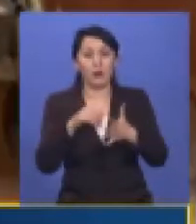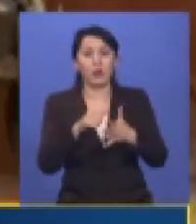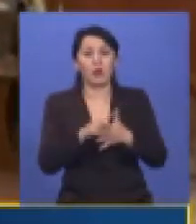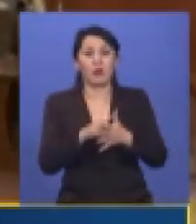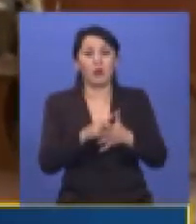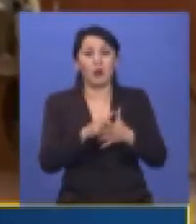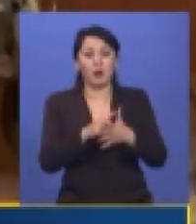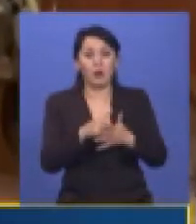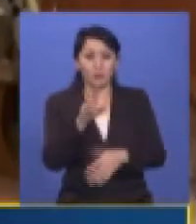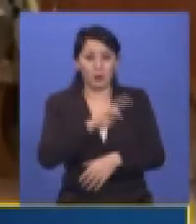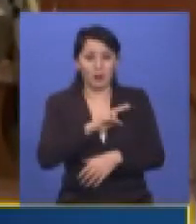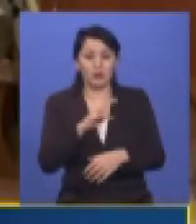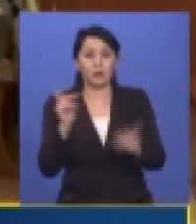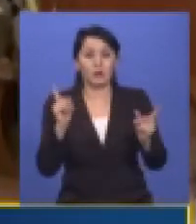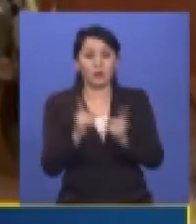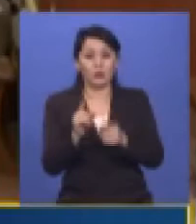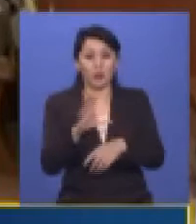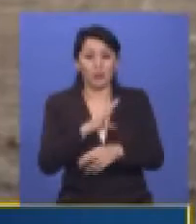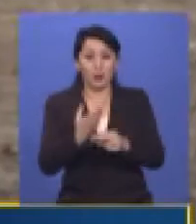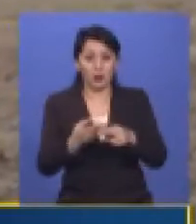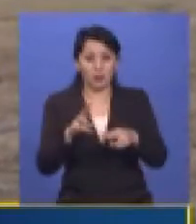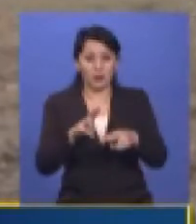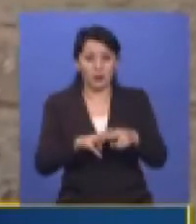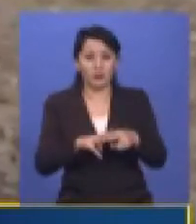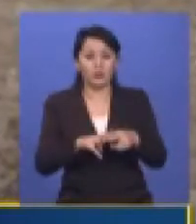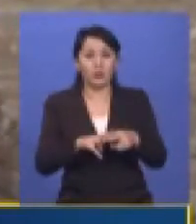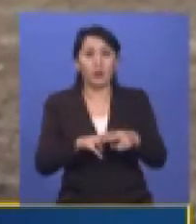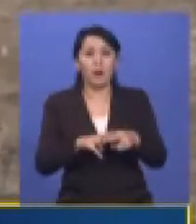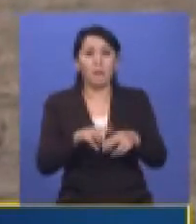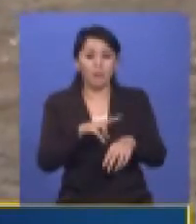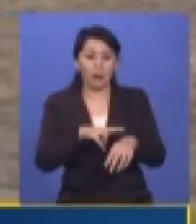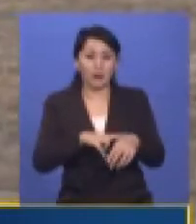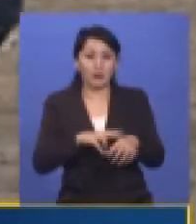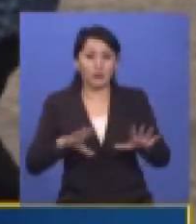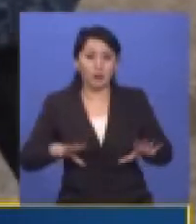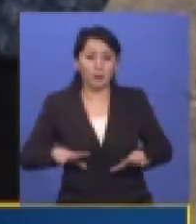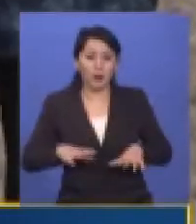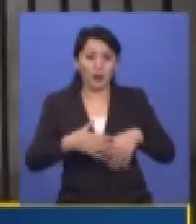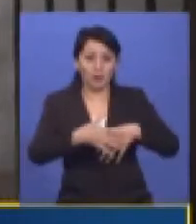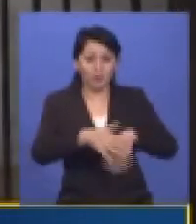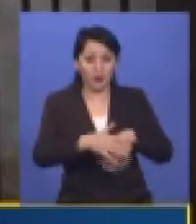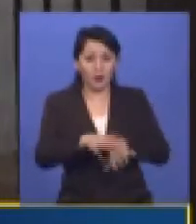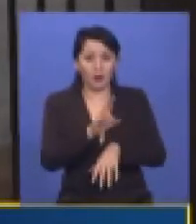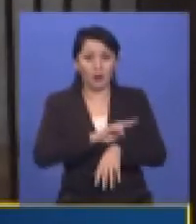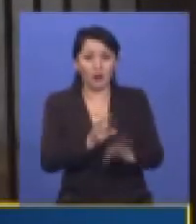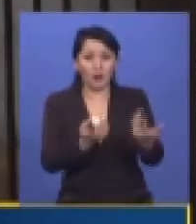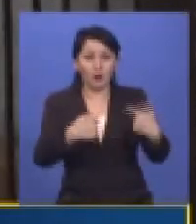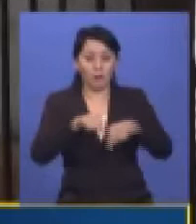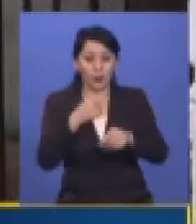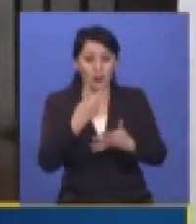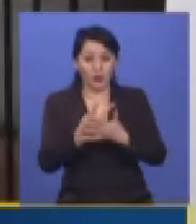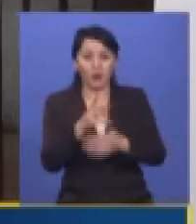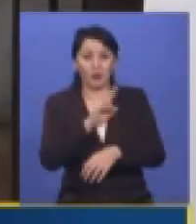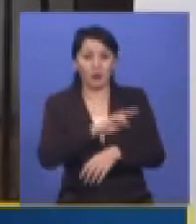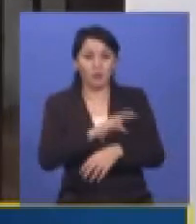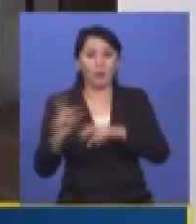ведомство музейінің қызметкерлерімен кездесті. Сондай-ақ полиция кавалериясы қызметінің кинологиялық қызмет жұмысының ұйымдастырылуын көрді. Жұмыс